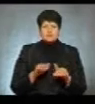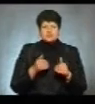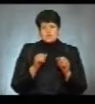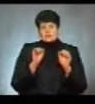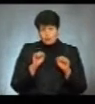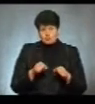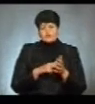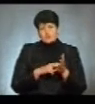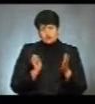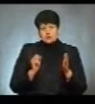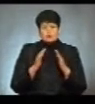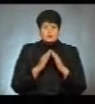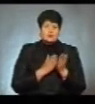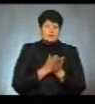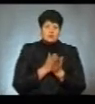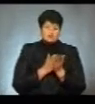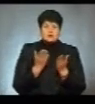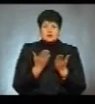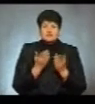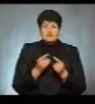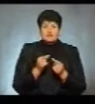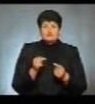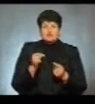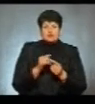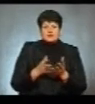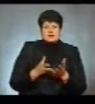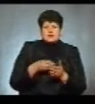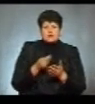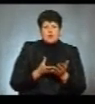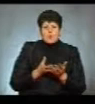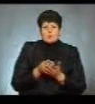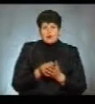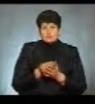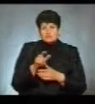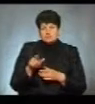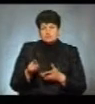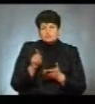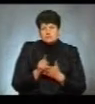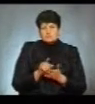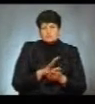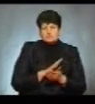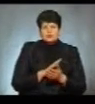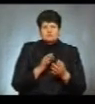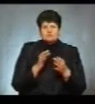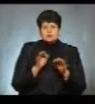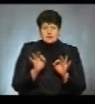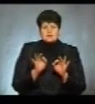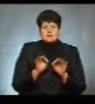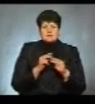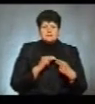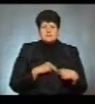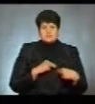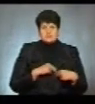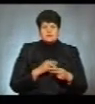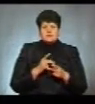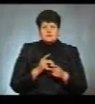зможуть відключити будинок від послуг, якщо вчасно не буде проведена оплата. А мешканці будуть зобов'язані впускати представників комунальних служб